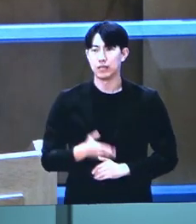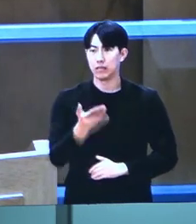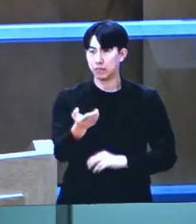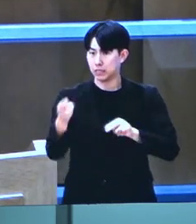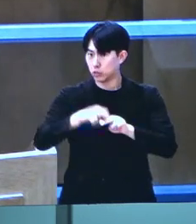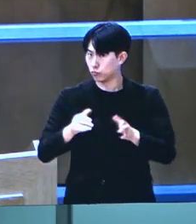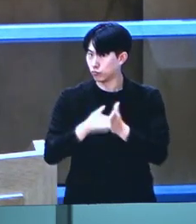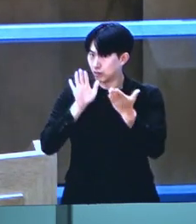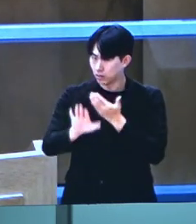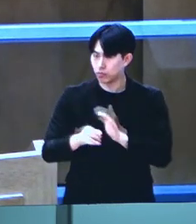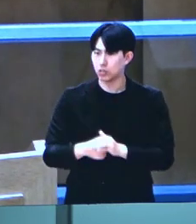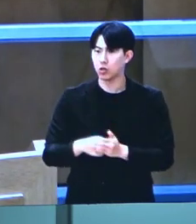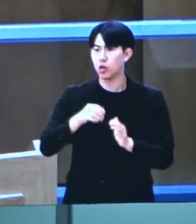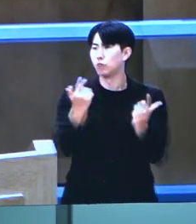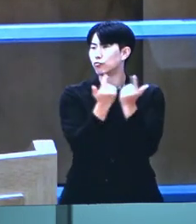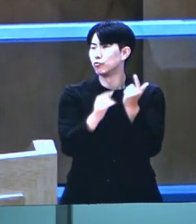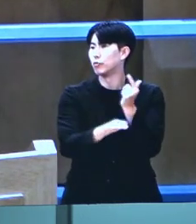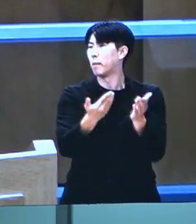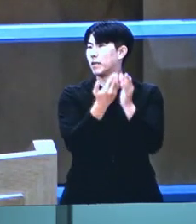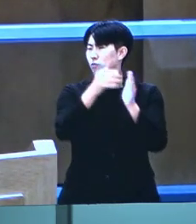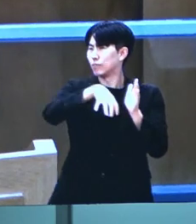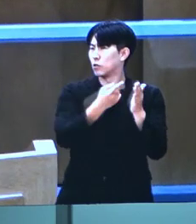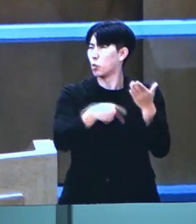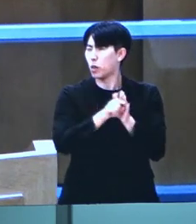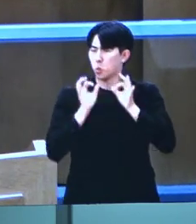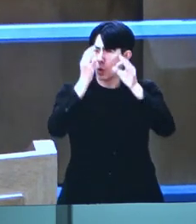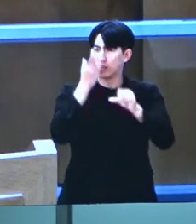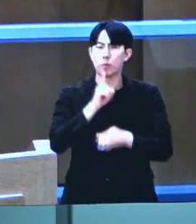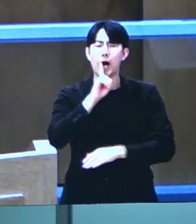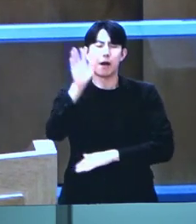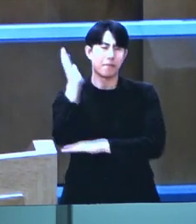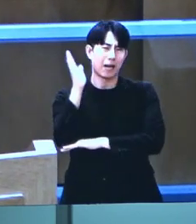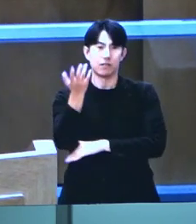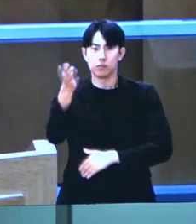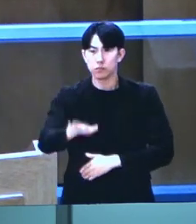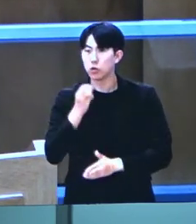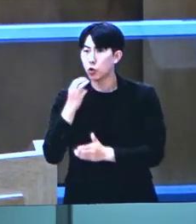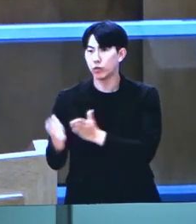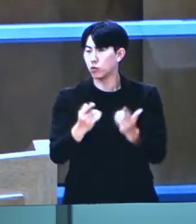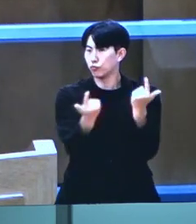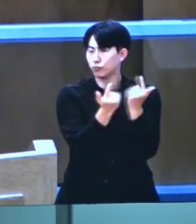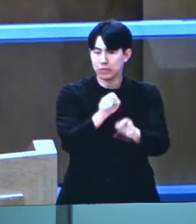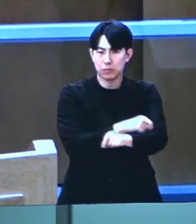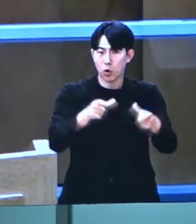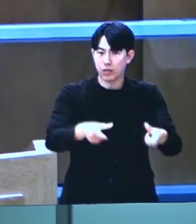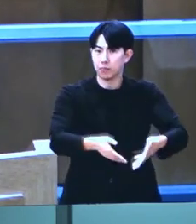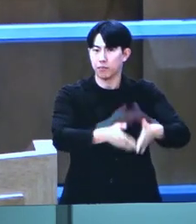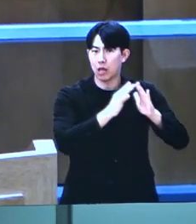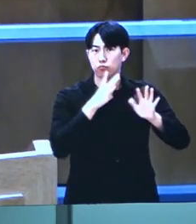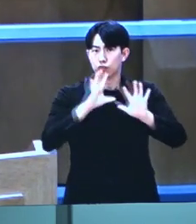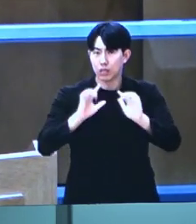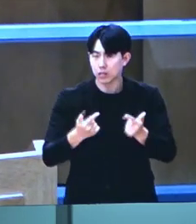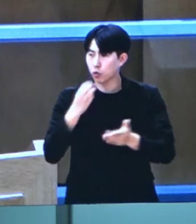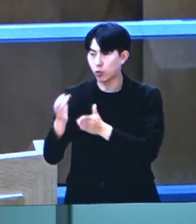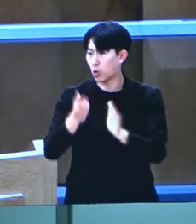경기 북부 발전을 위해 노력하고 있다고 말씀하시지만 경기 북부 특별자치도 설치뿐만 아니라